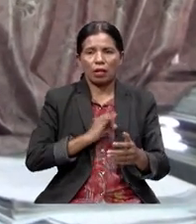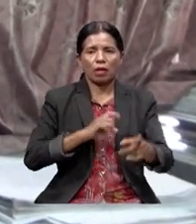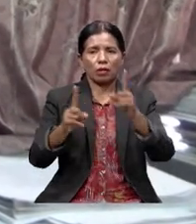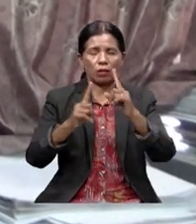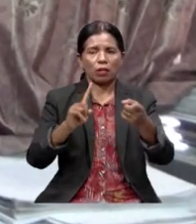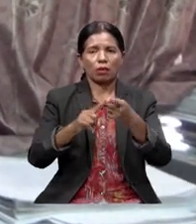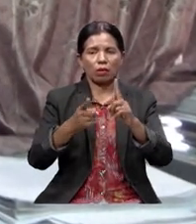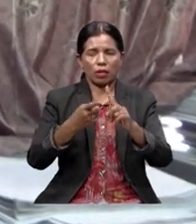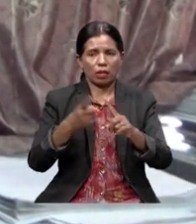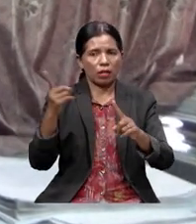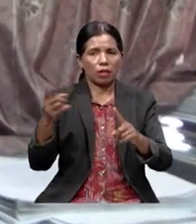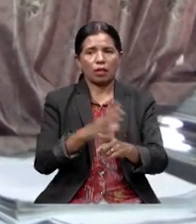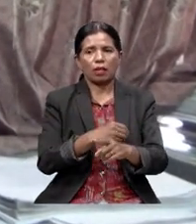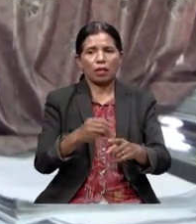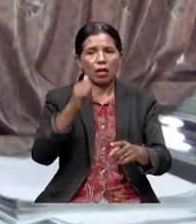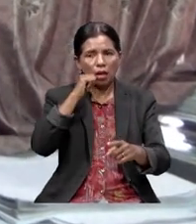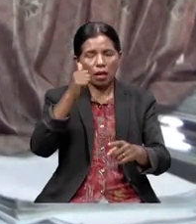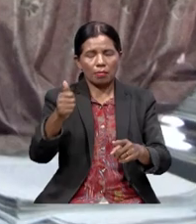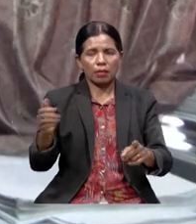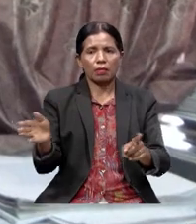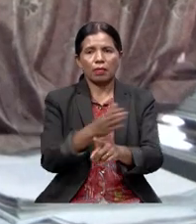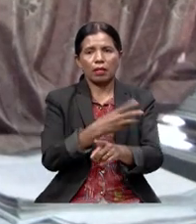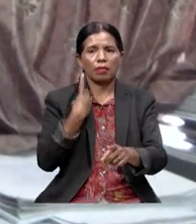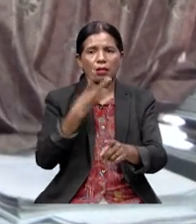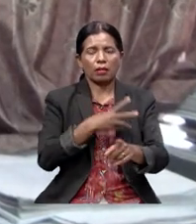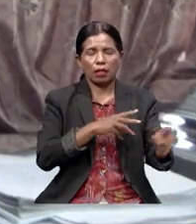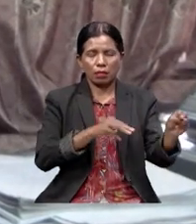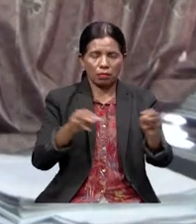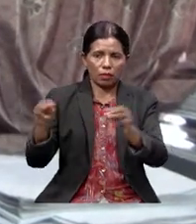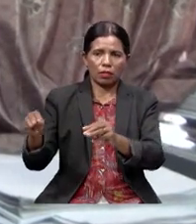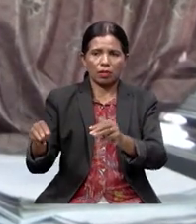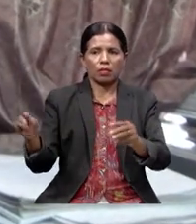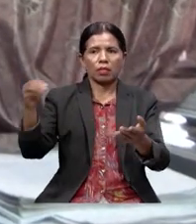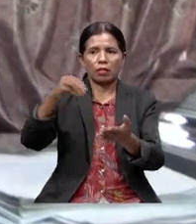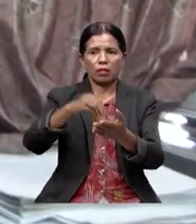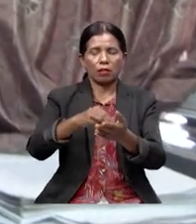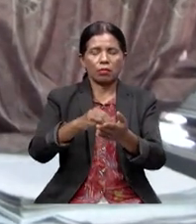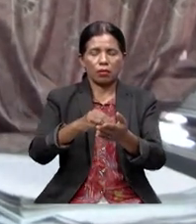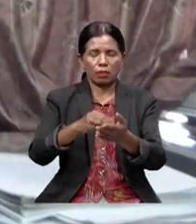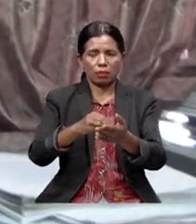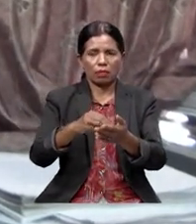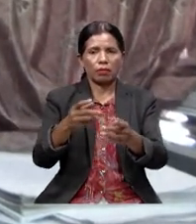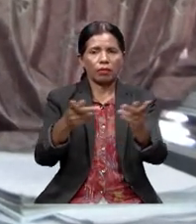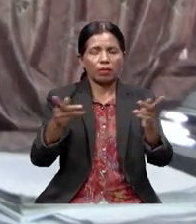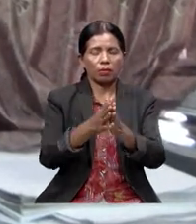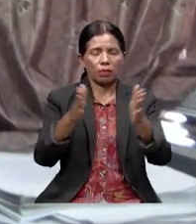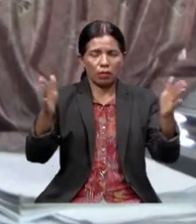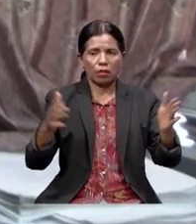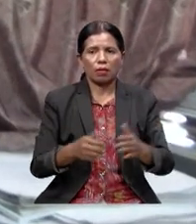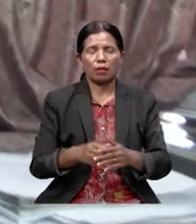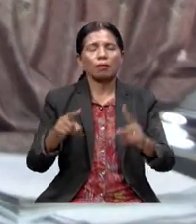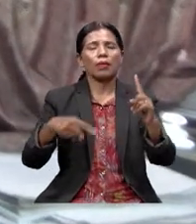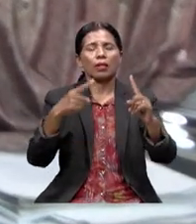colega né iria lá iria na mana am si halo bakura un dia kamu da saita har round dia tau container boat ne ba dia tau container boat ne ba